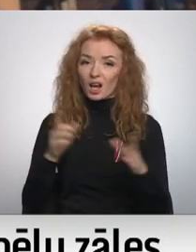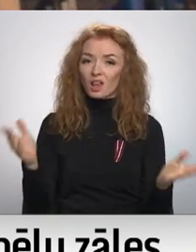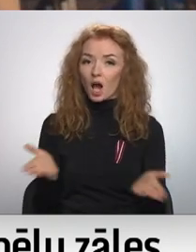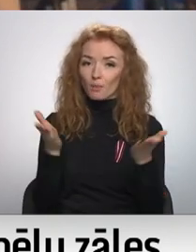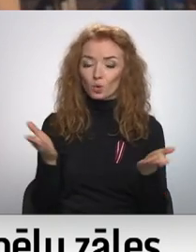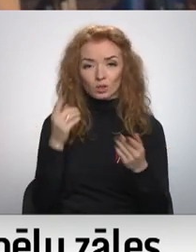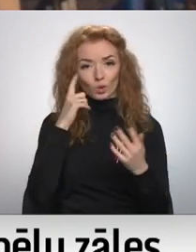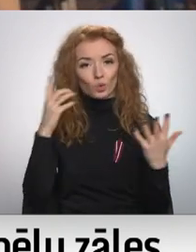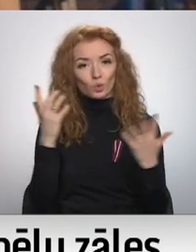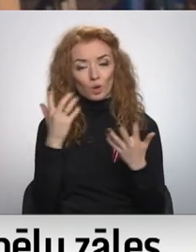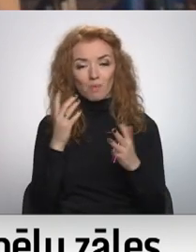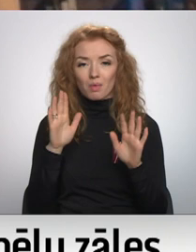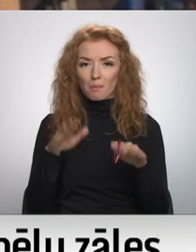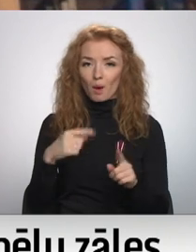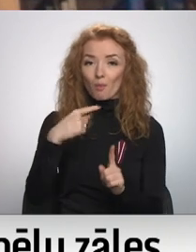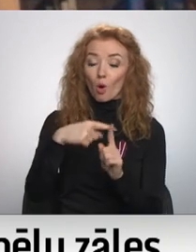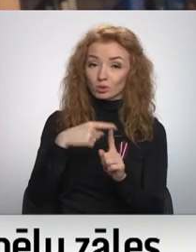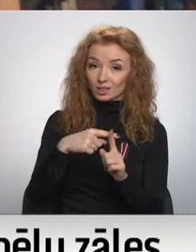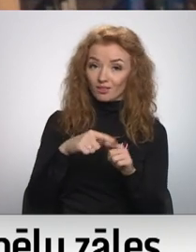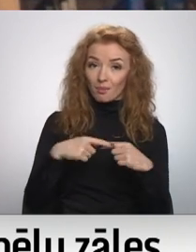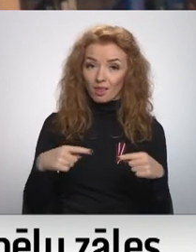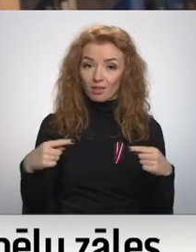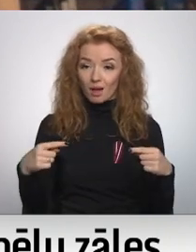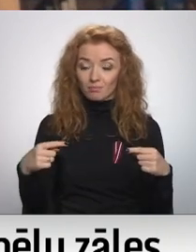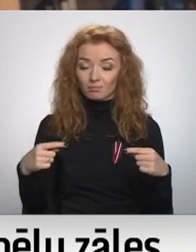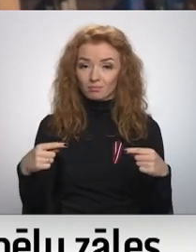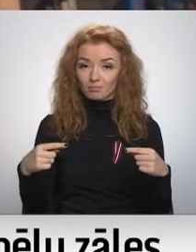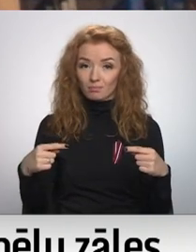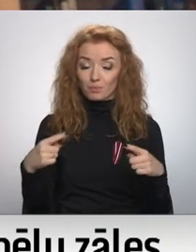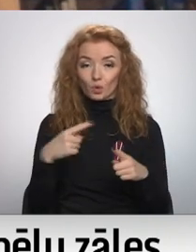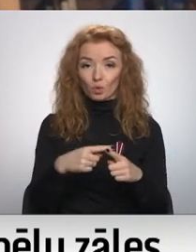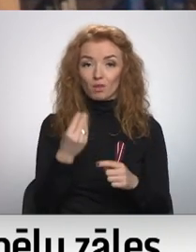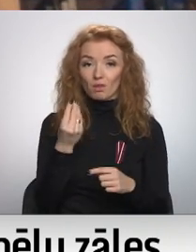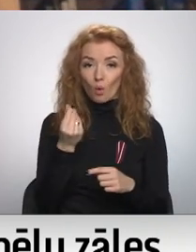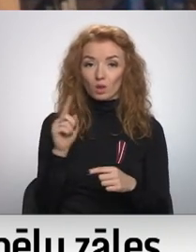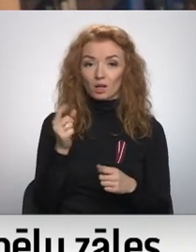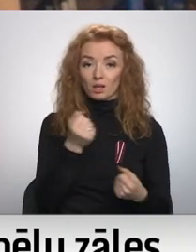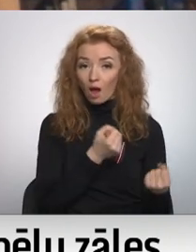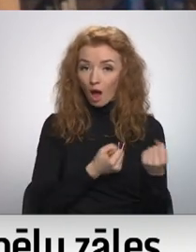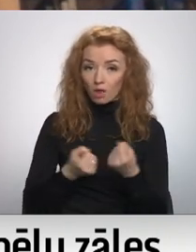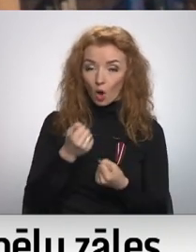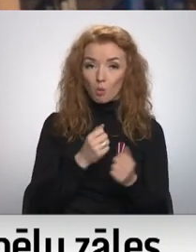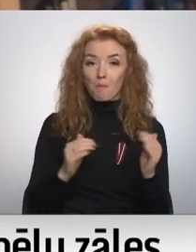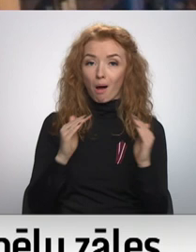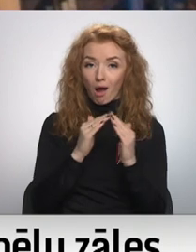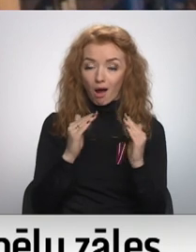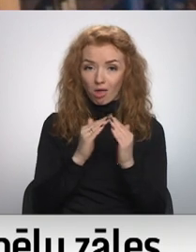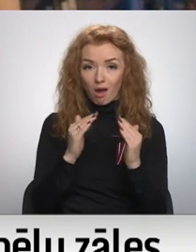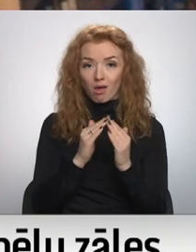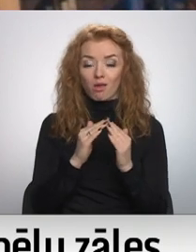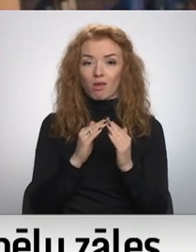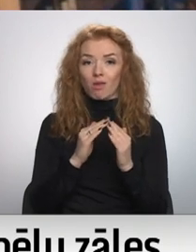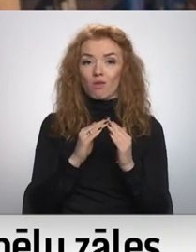domāt par tādām pozitīvām lietām, un nauda ir jātaupa mājoklim